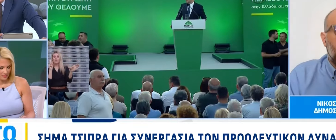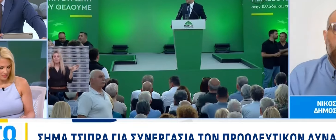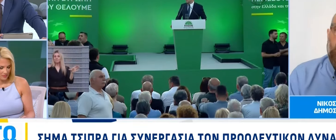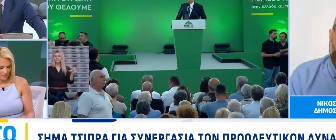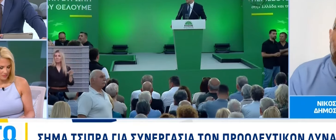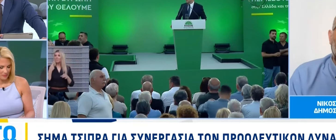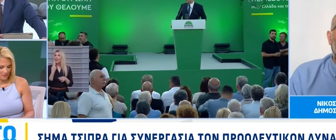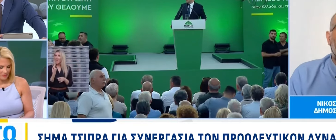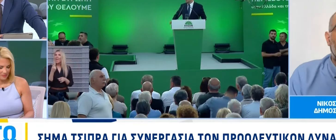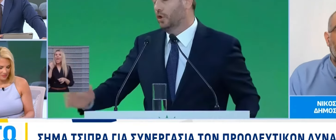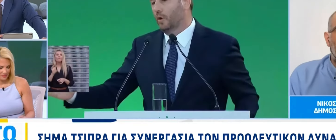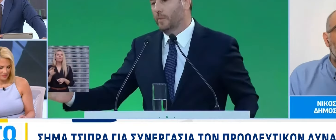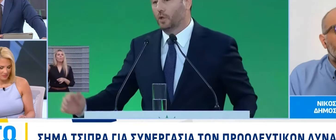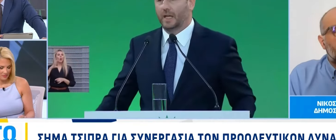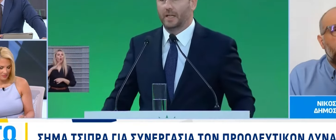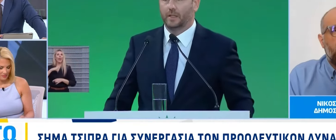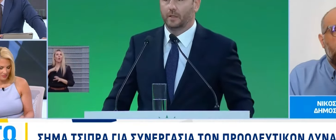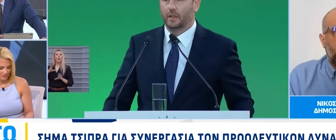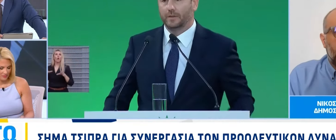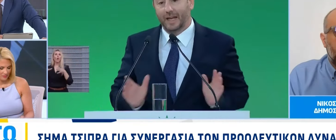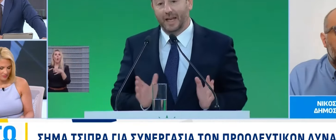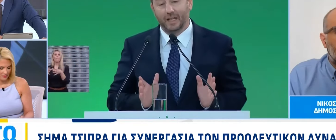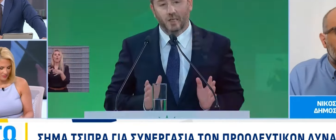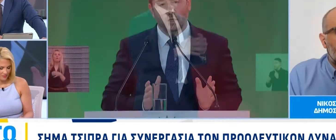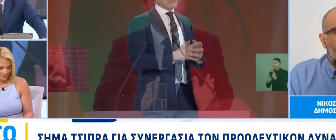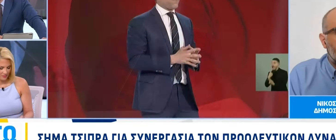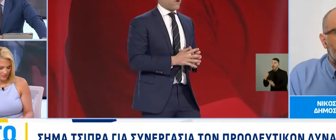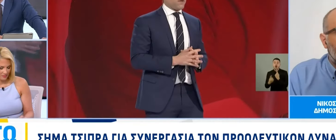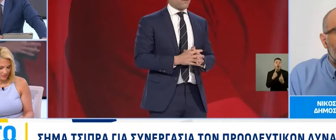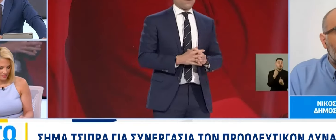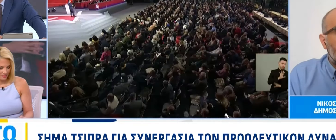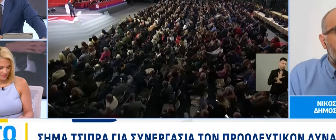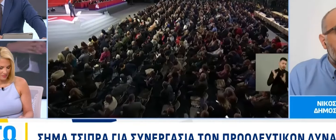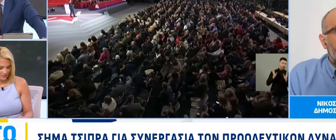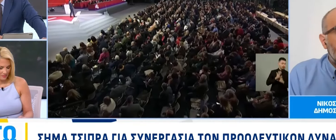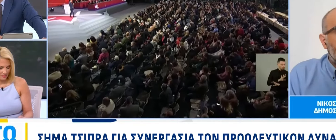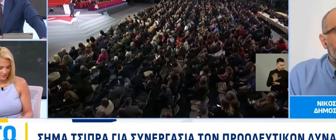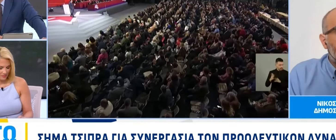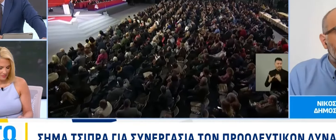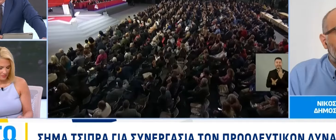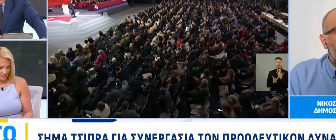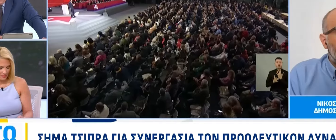τους. Για τον κύριο Δουλάκη είναι πιο βέβαιο, για τον κύριο Κασελάκη είναι λιγότερο πιθανό.